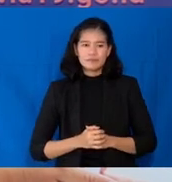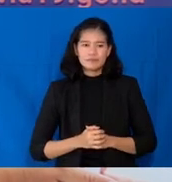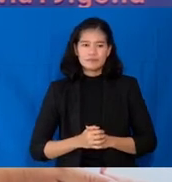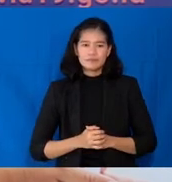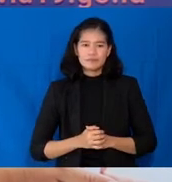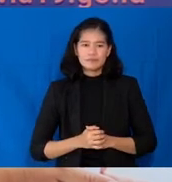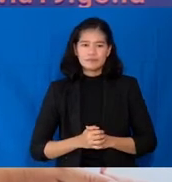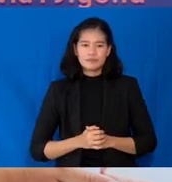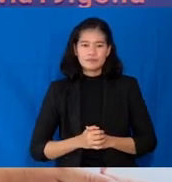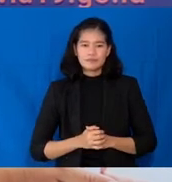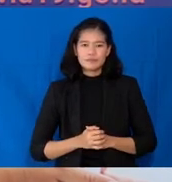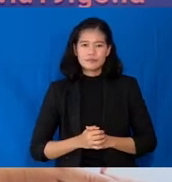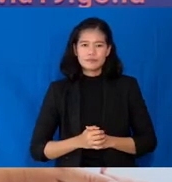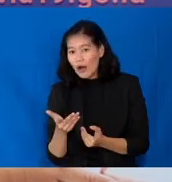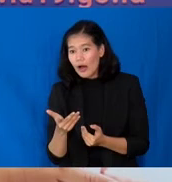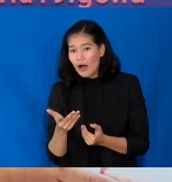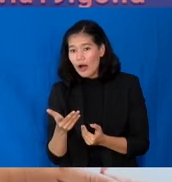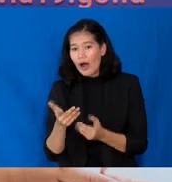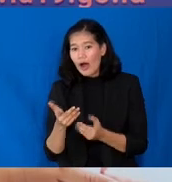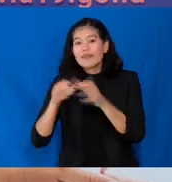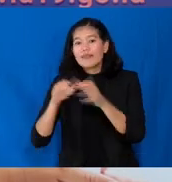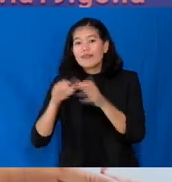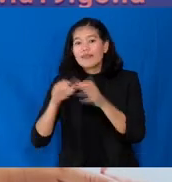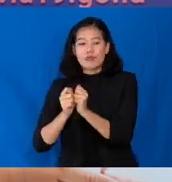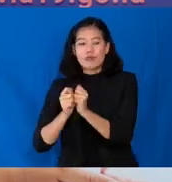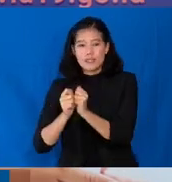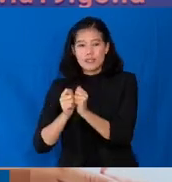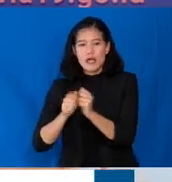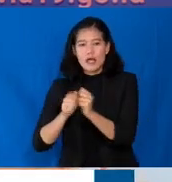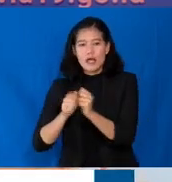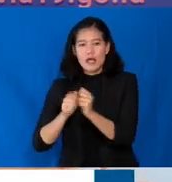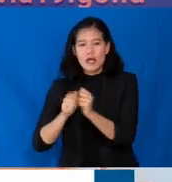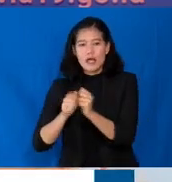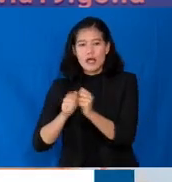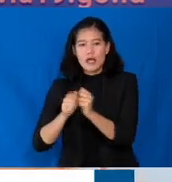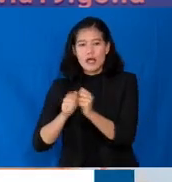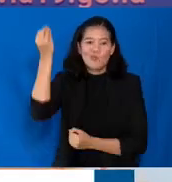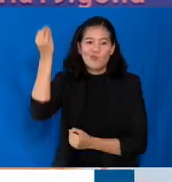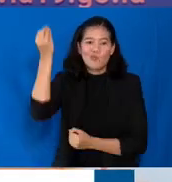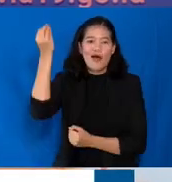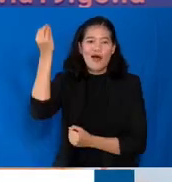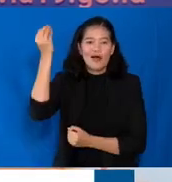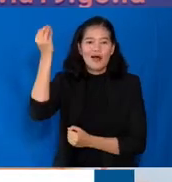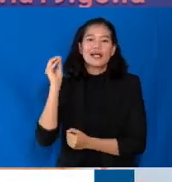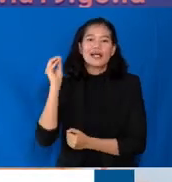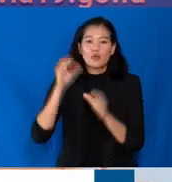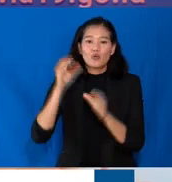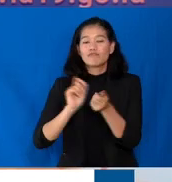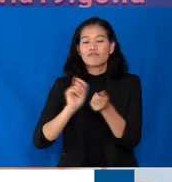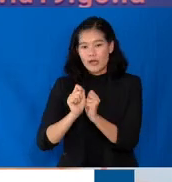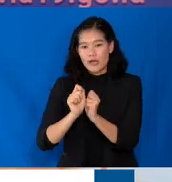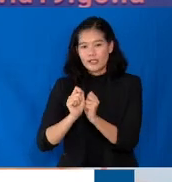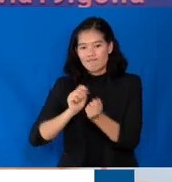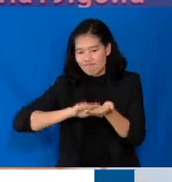atau tidak kemudian soft melalui ketua pelaksana gugus tugas percepatan penanganan covert 19